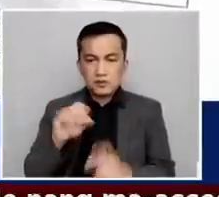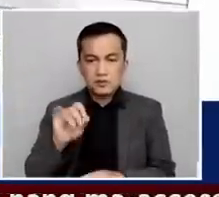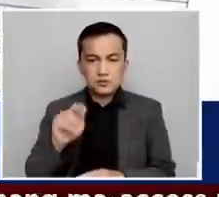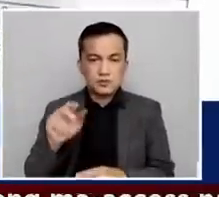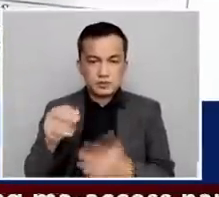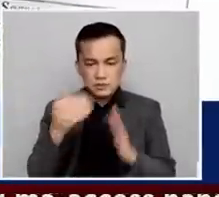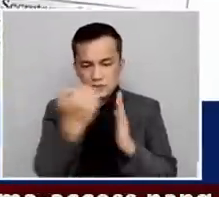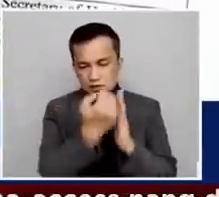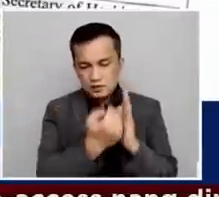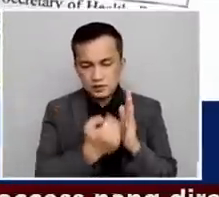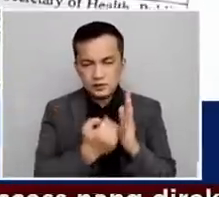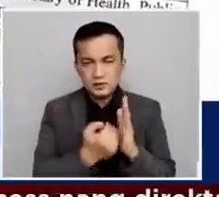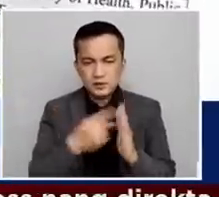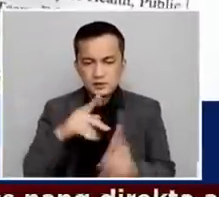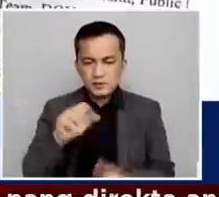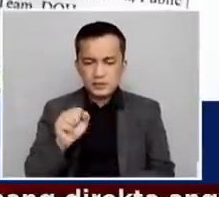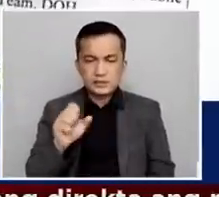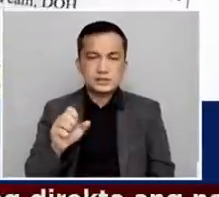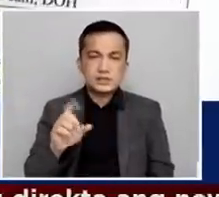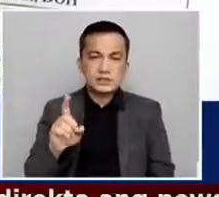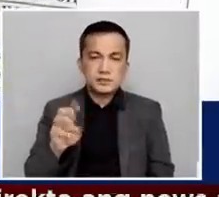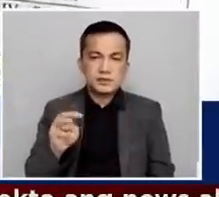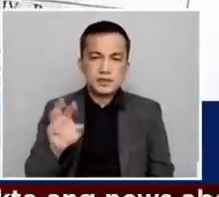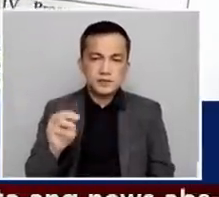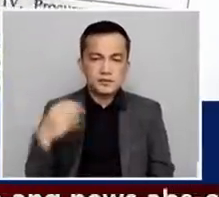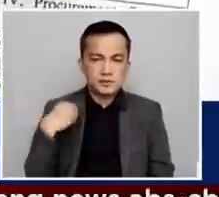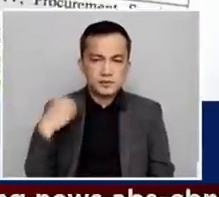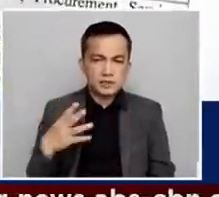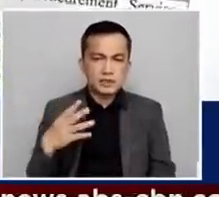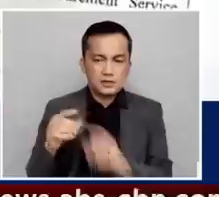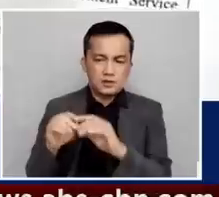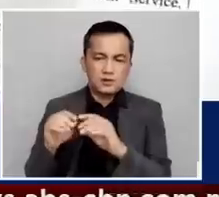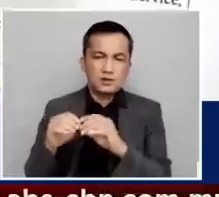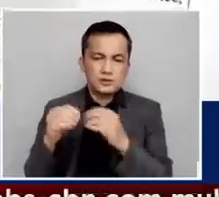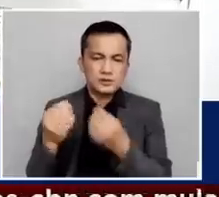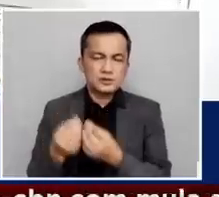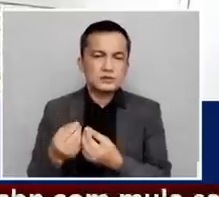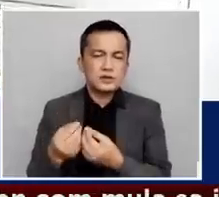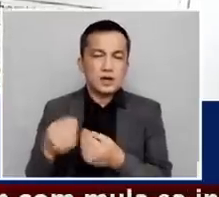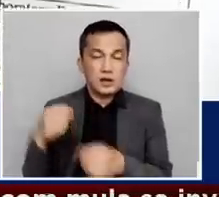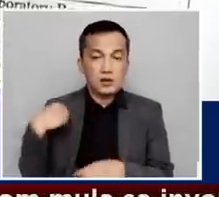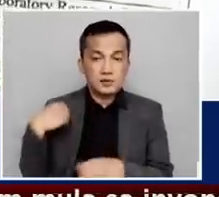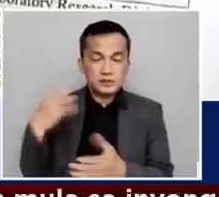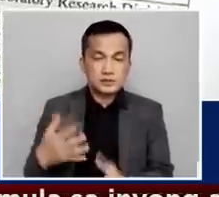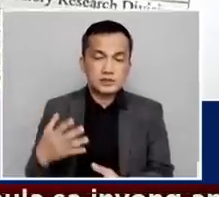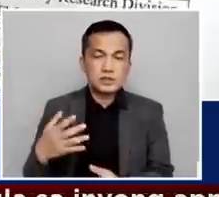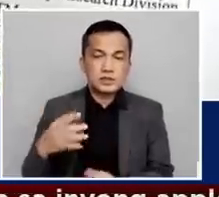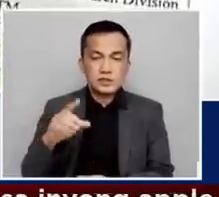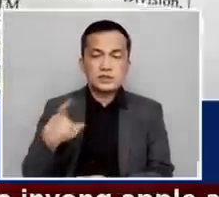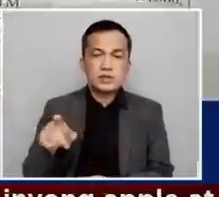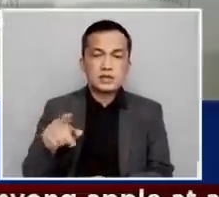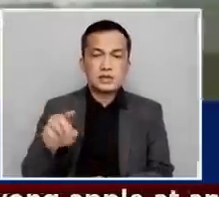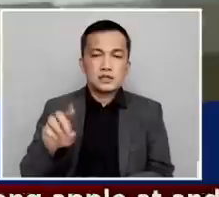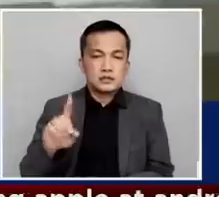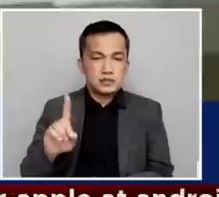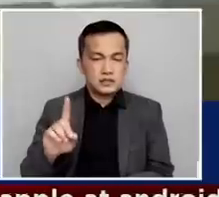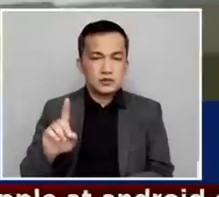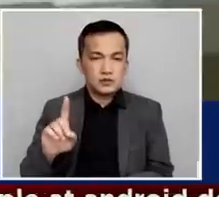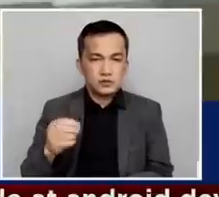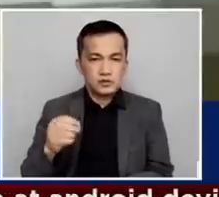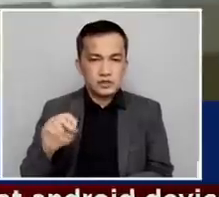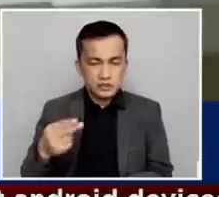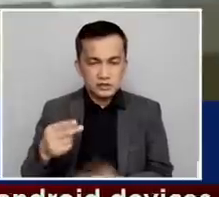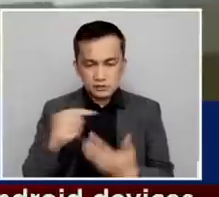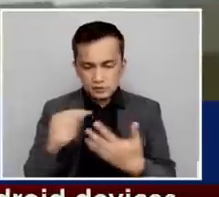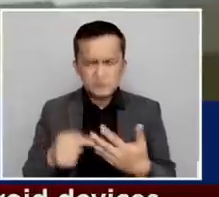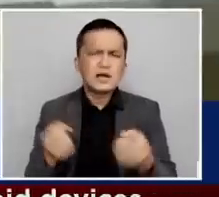pang PSDBM officials at mga opisyal ng Department of Health at Research Institute for Tropical Medicine. Sinabi sa